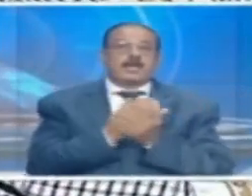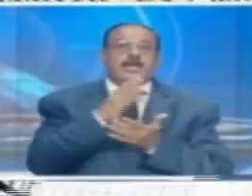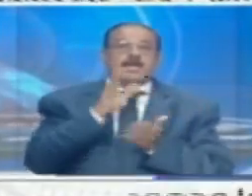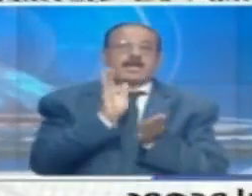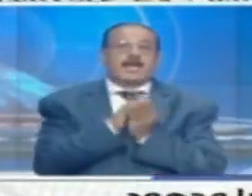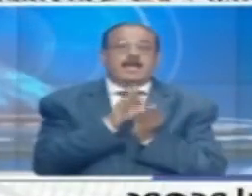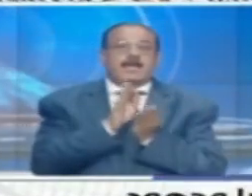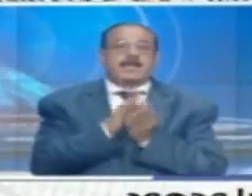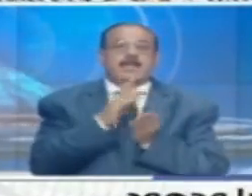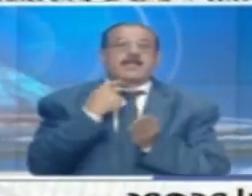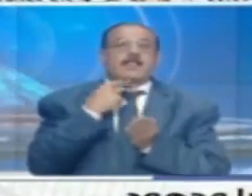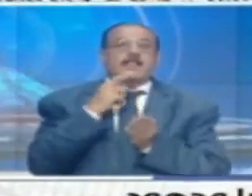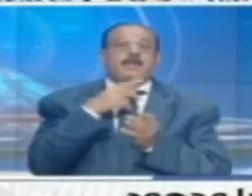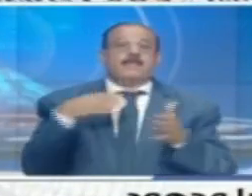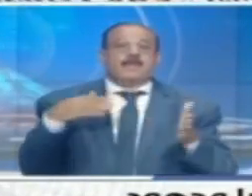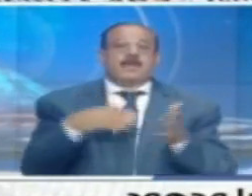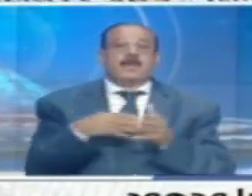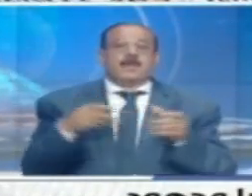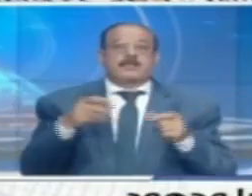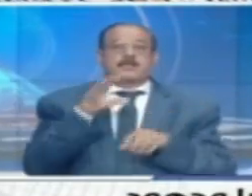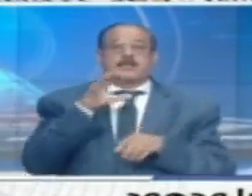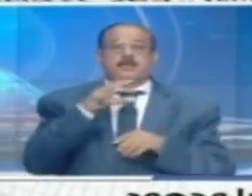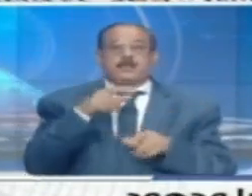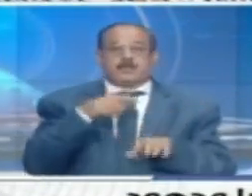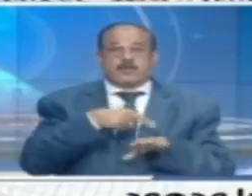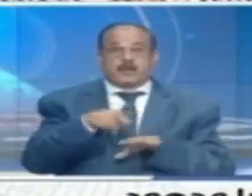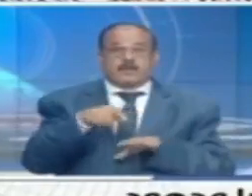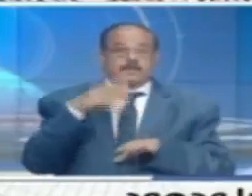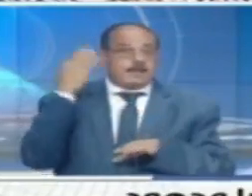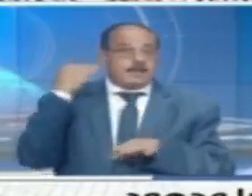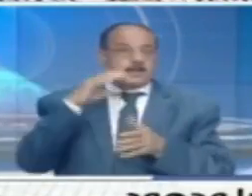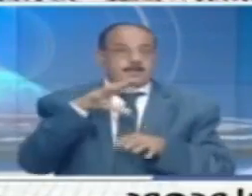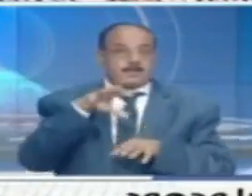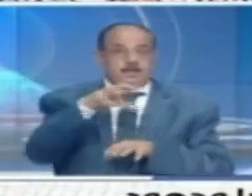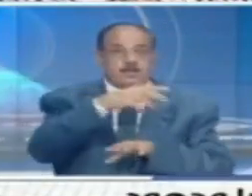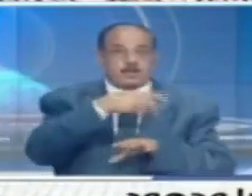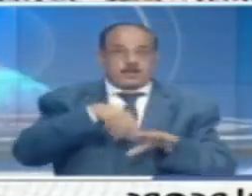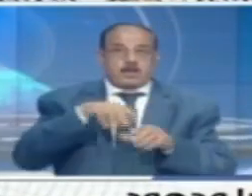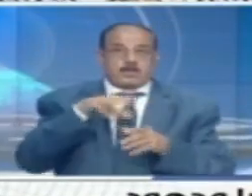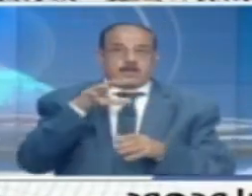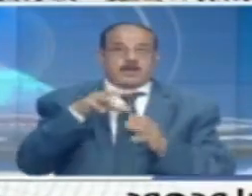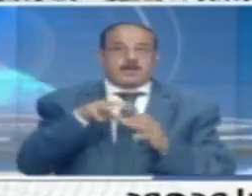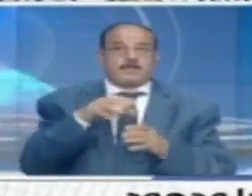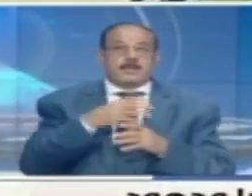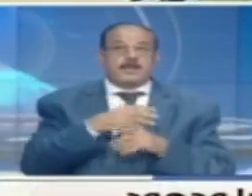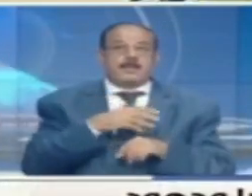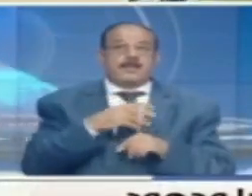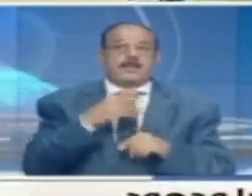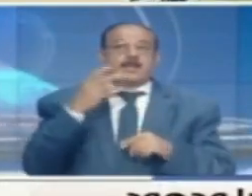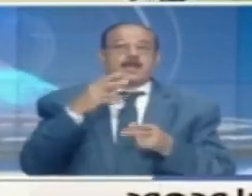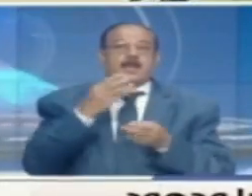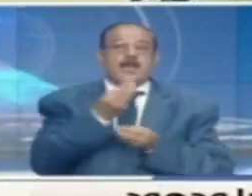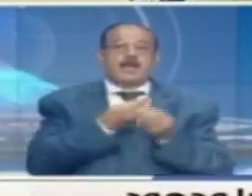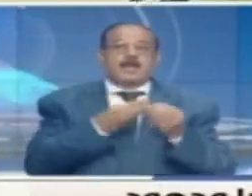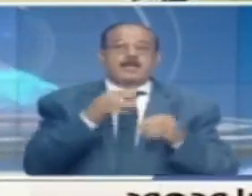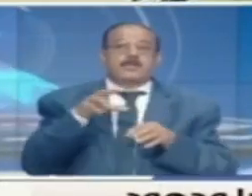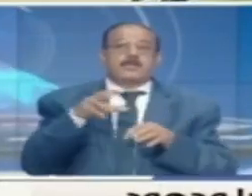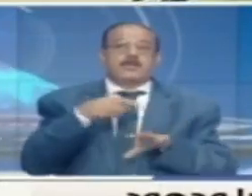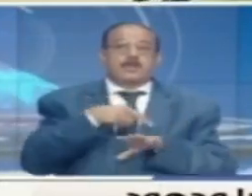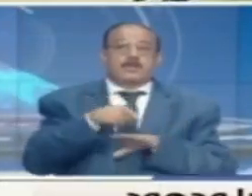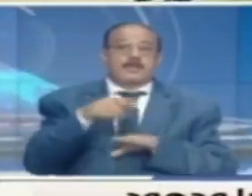رمضان العمامرة في ختام اجتماع دول جوار ليبيا إنه سيتم عقد اجتماع تشاوري لدول جوار